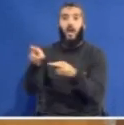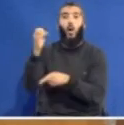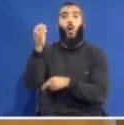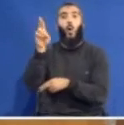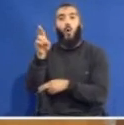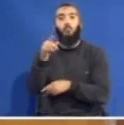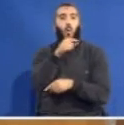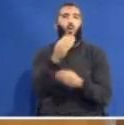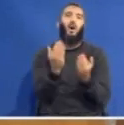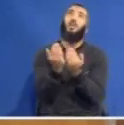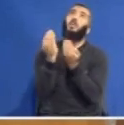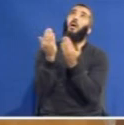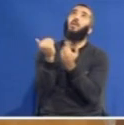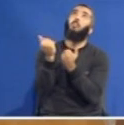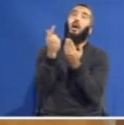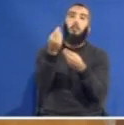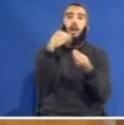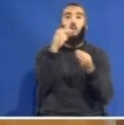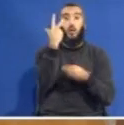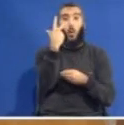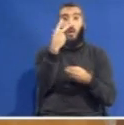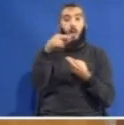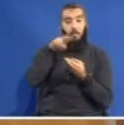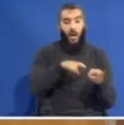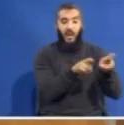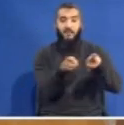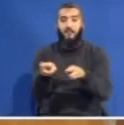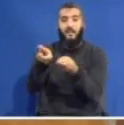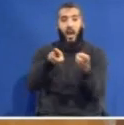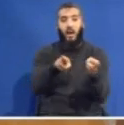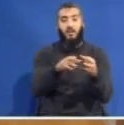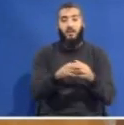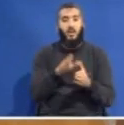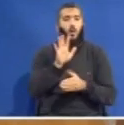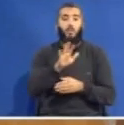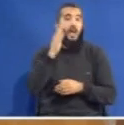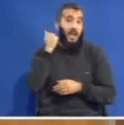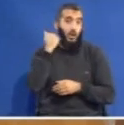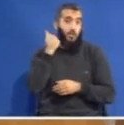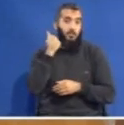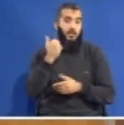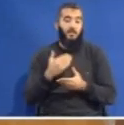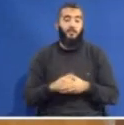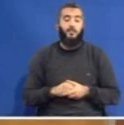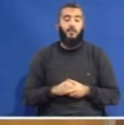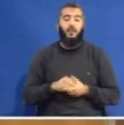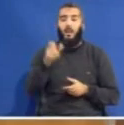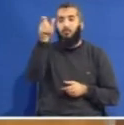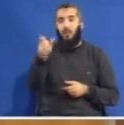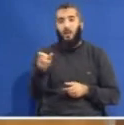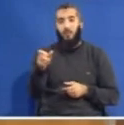ابن آدم إلا التراب. فالإنسان بطبعه يحب المال، وتحبون المال حبا